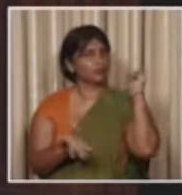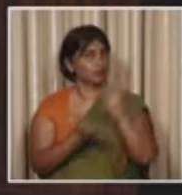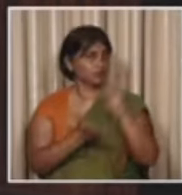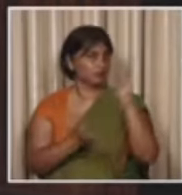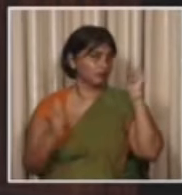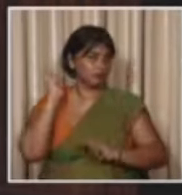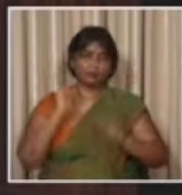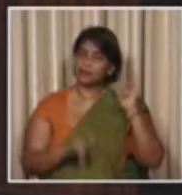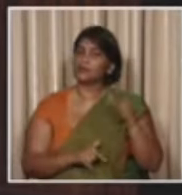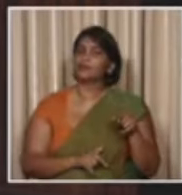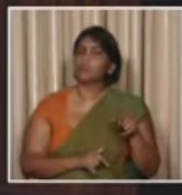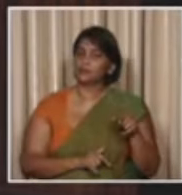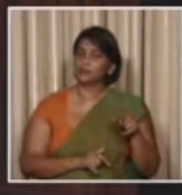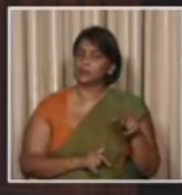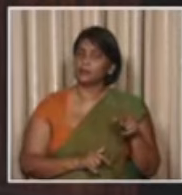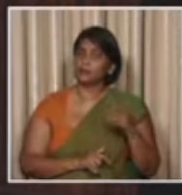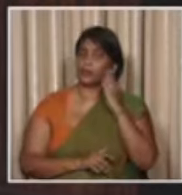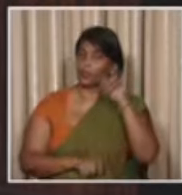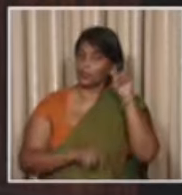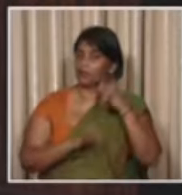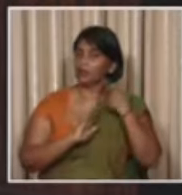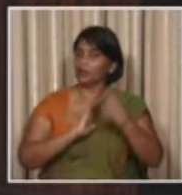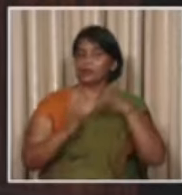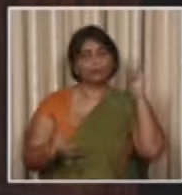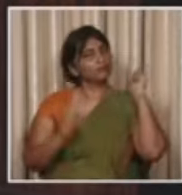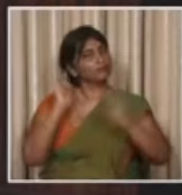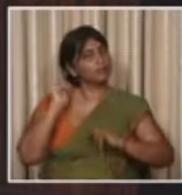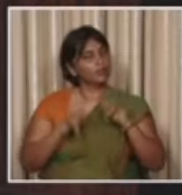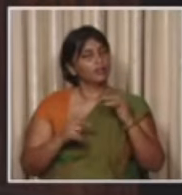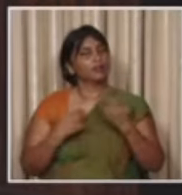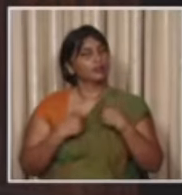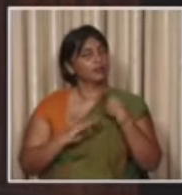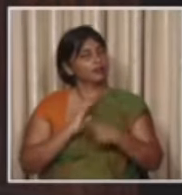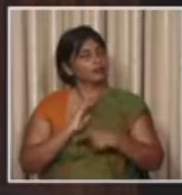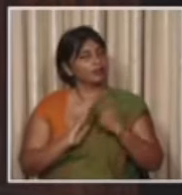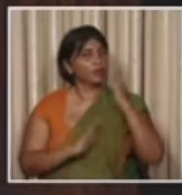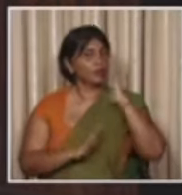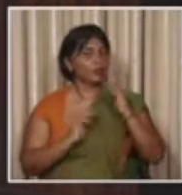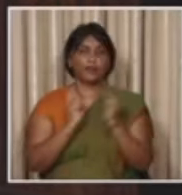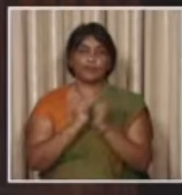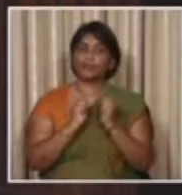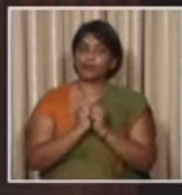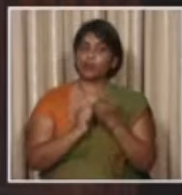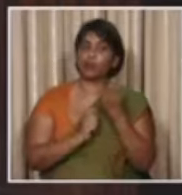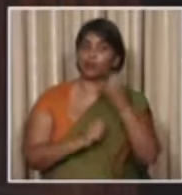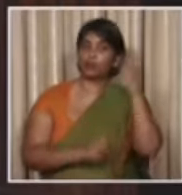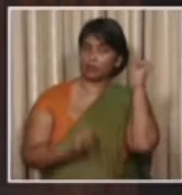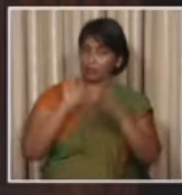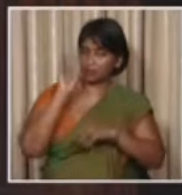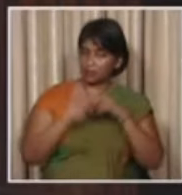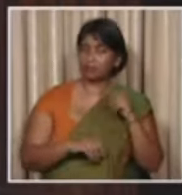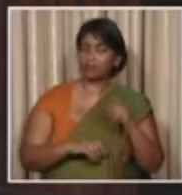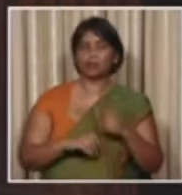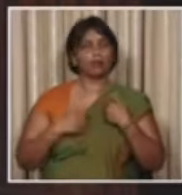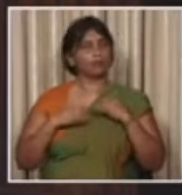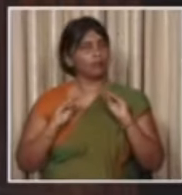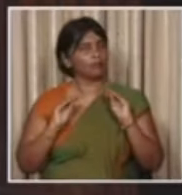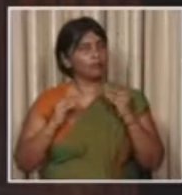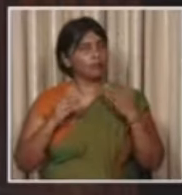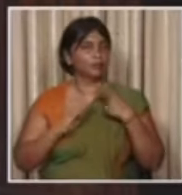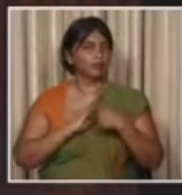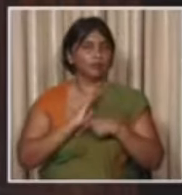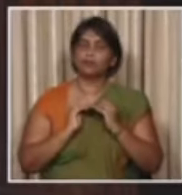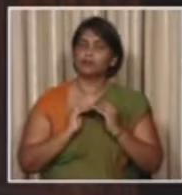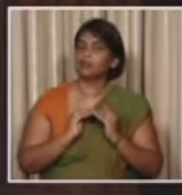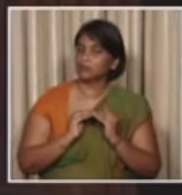එනවා. විදේශිකයෝ ලංකාවට එනවා. අපේ රටේ විදේශ ශ්‍රමිකයෝ ගිහිල්ලා මුදල් ලැබෙනවා. යන්තම් අපි රට පොඩ